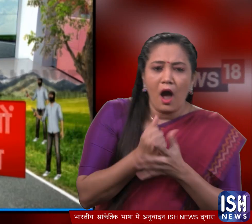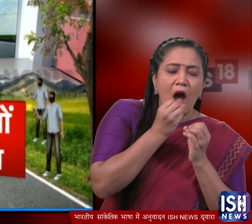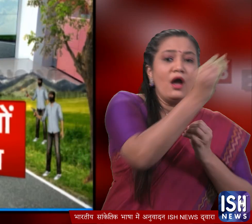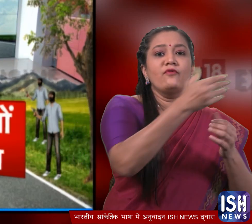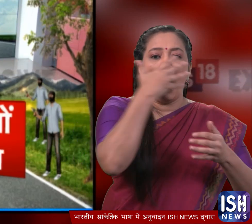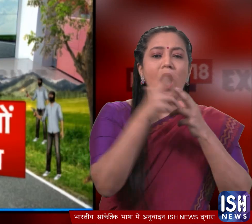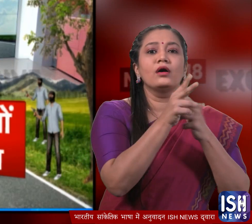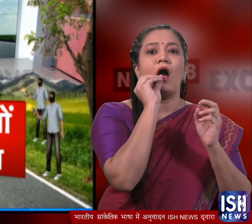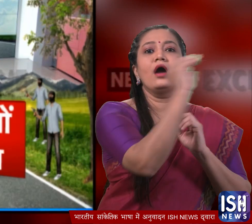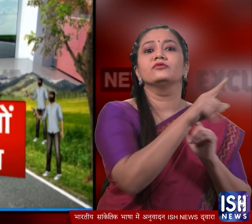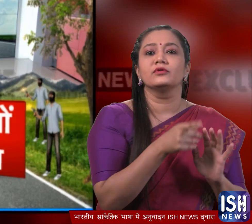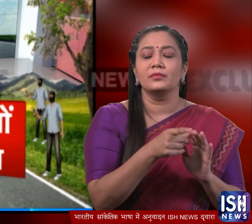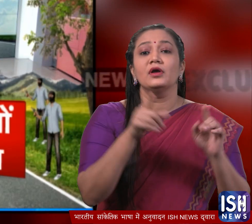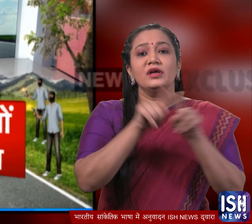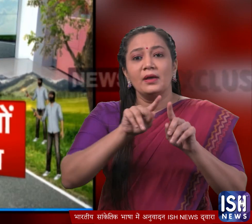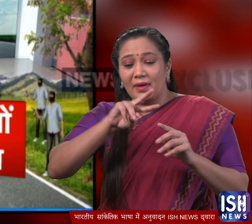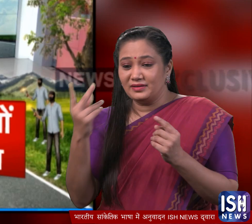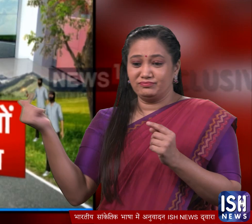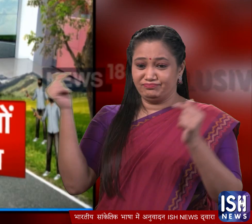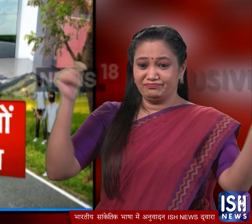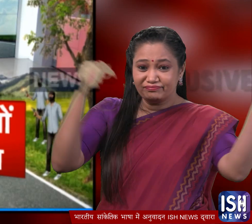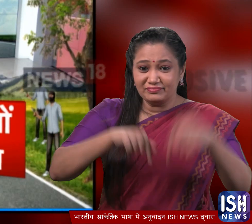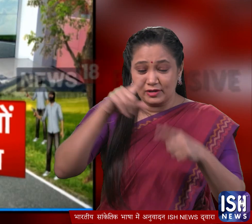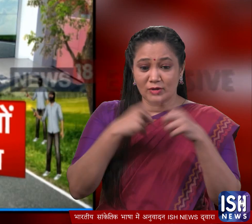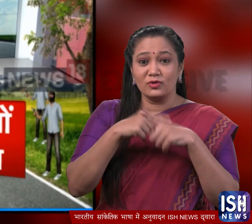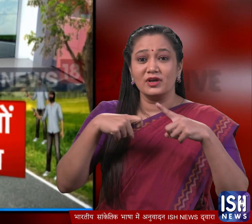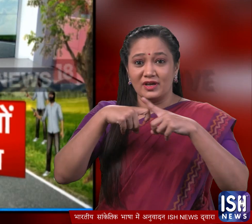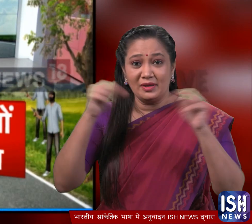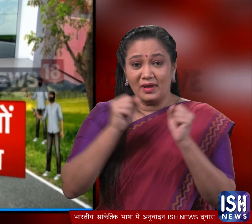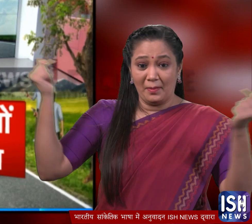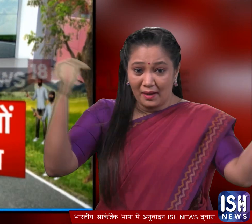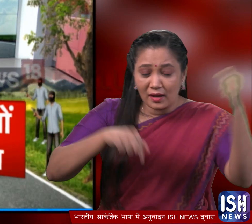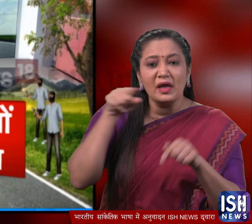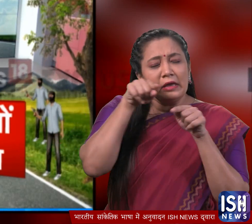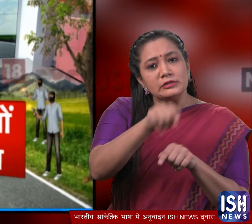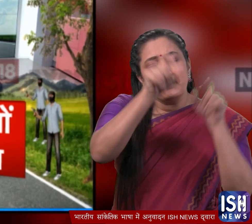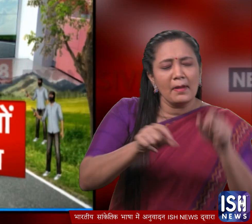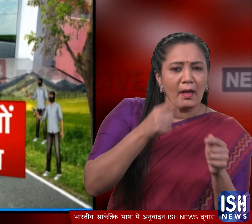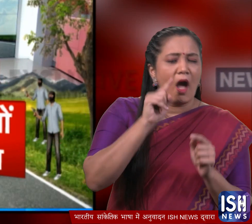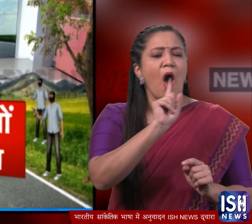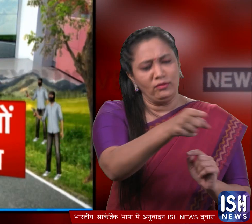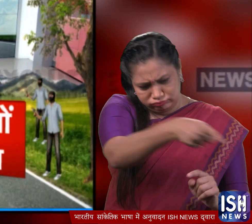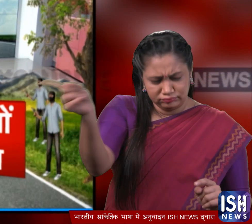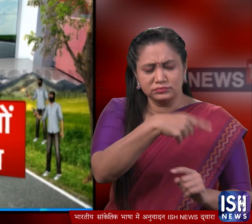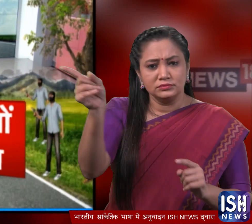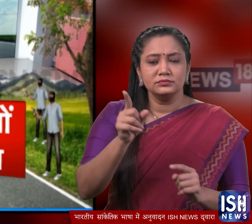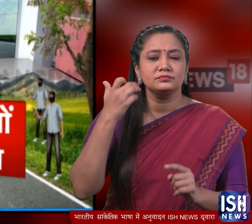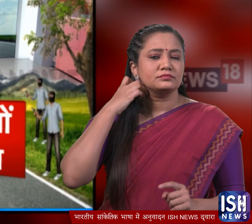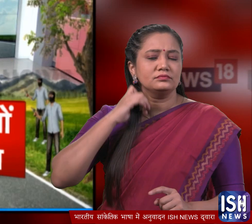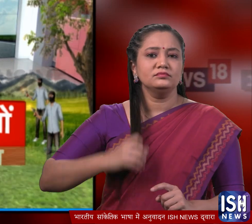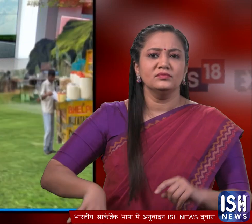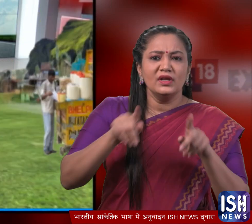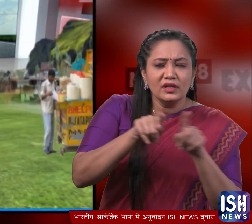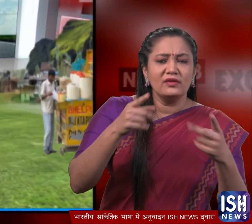रहा है कि दूसरे राज्यों से जम्मू कश्मीर आए मजदूरों को निशाना बनाने के लिए ऐसे ही लोगों को हमले के निर्देश दिए गए। यही वजह है